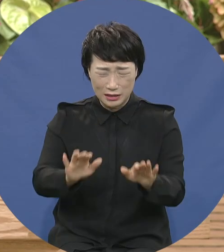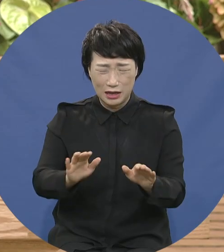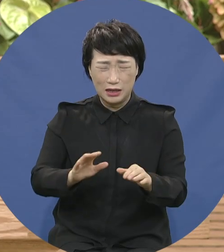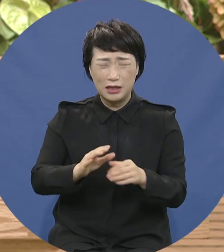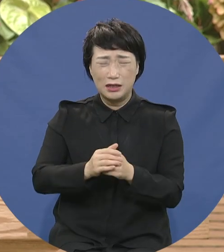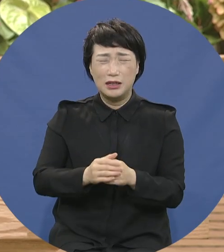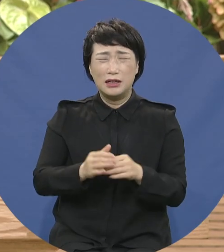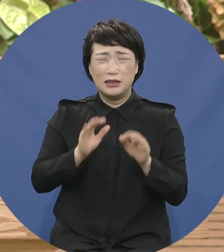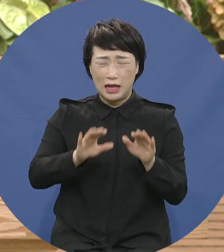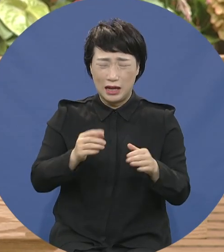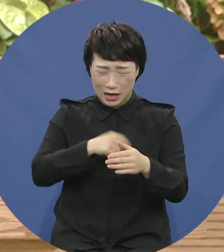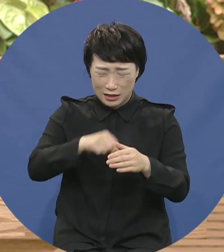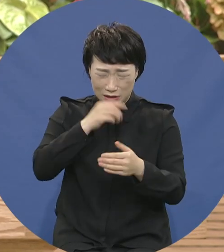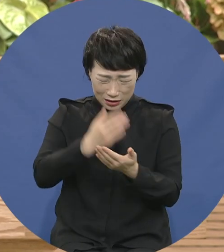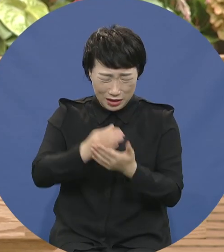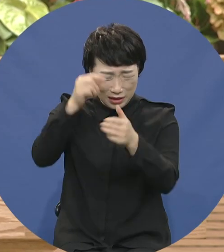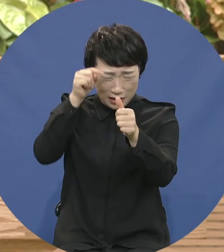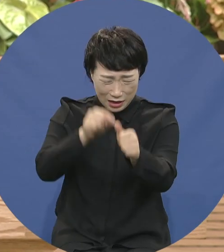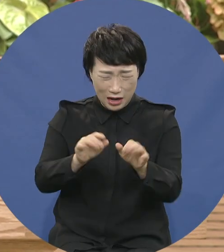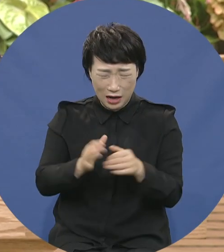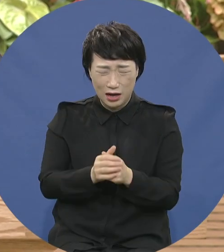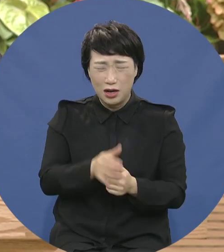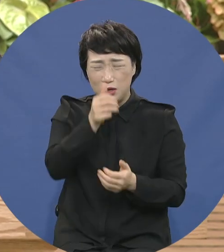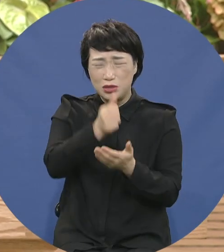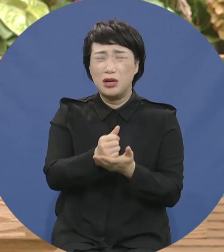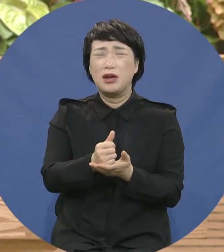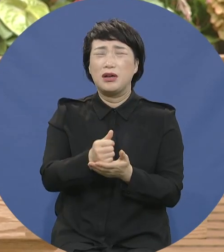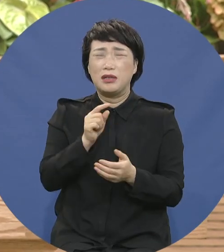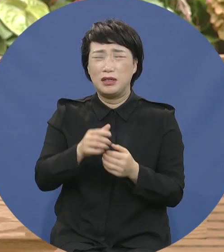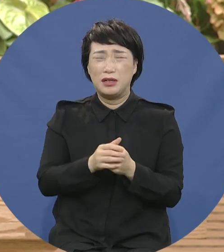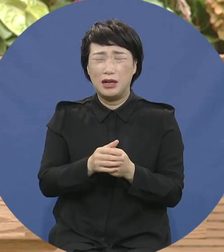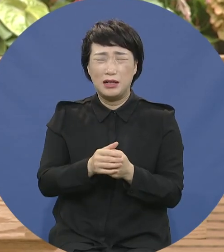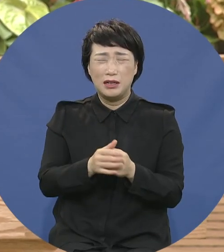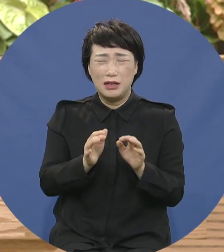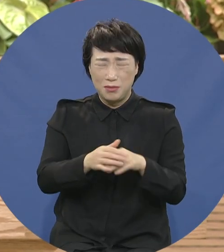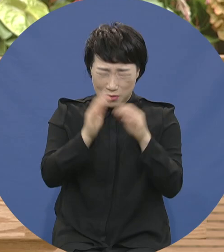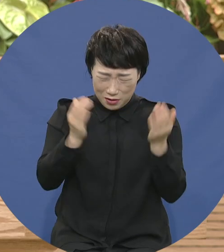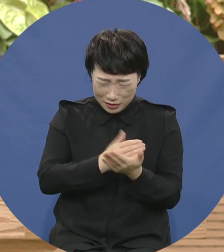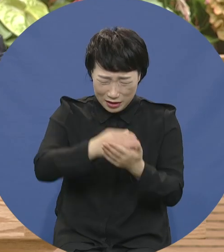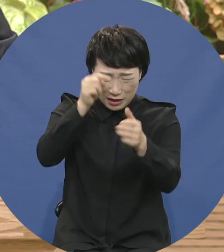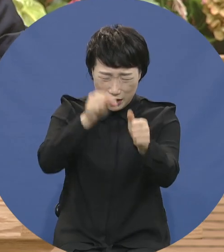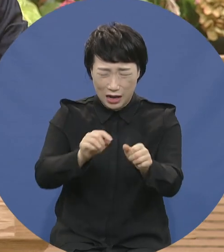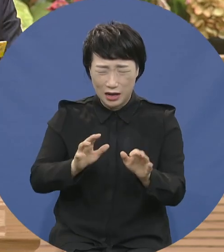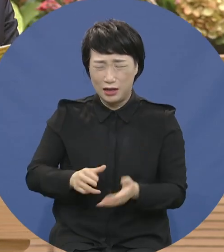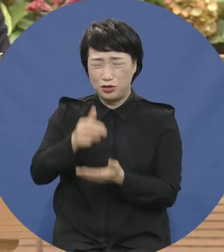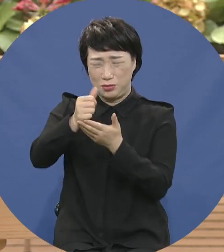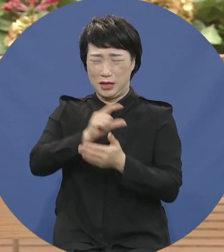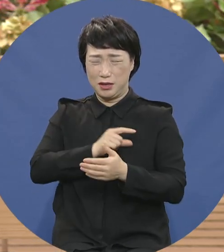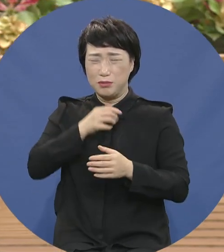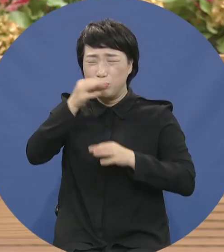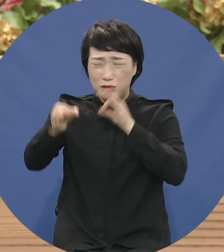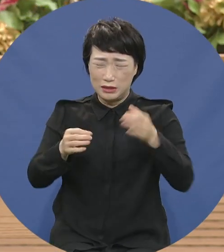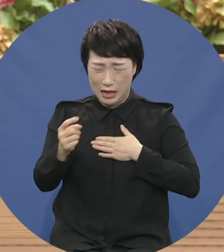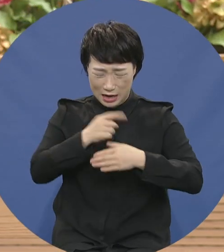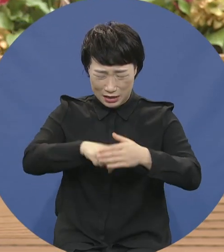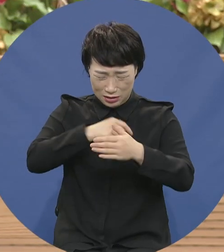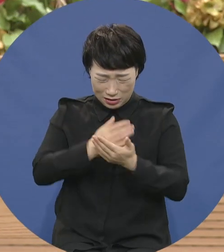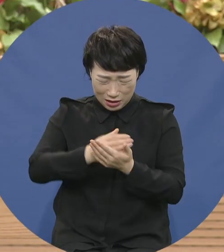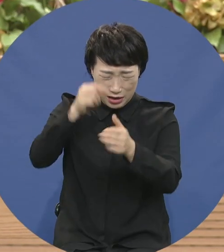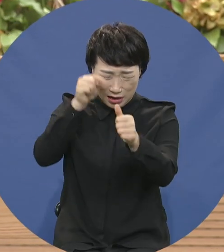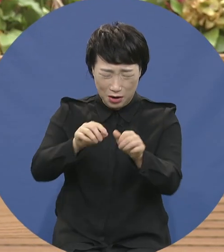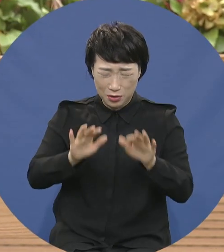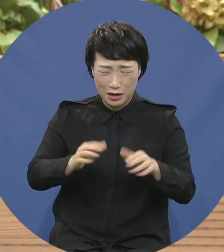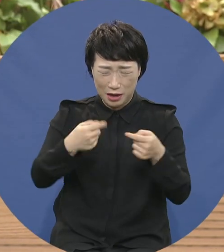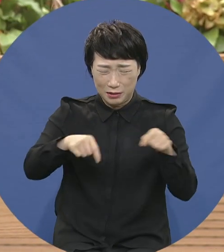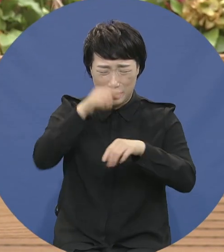형제에서 떠나가라. 주의 이름을 부르는 자 속에서 떠나가라. 오늘 함께 유튜브로